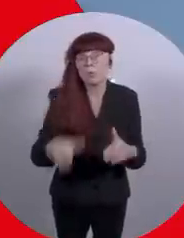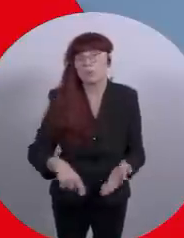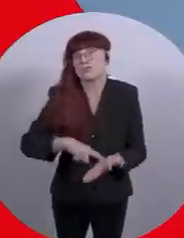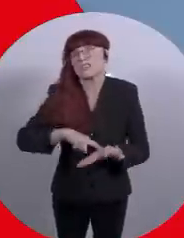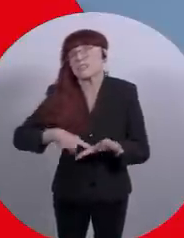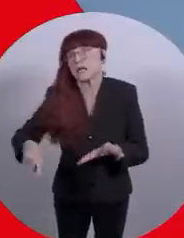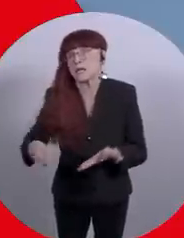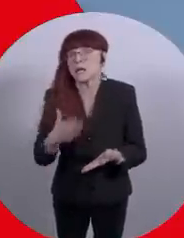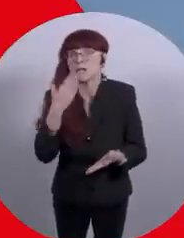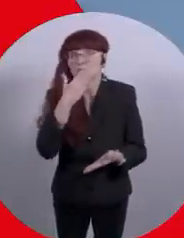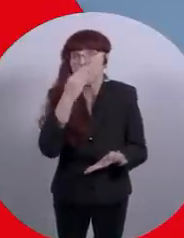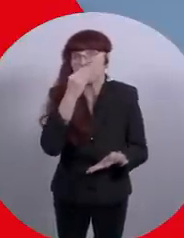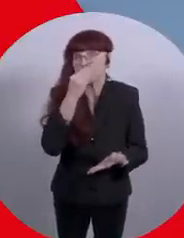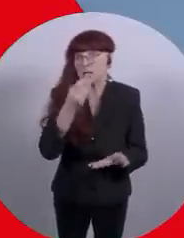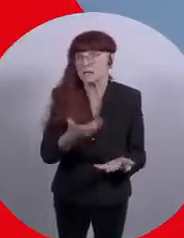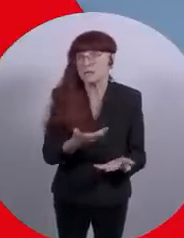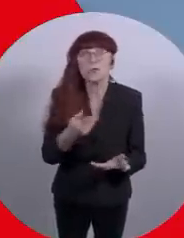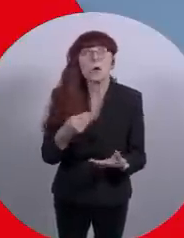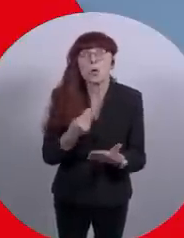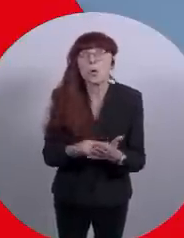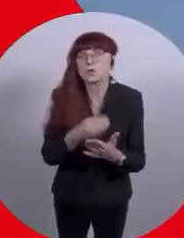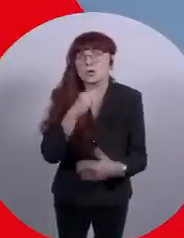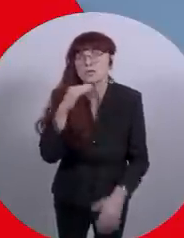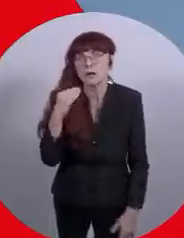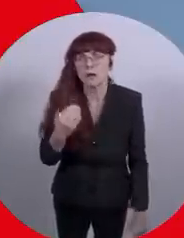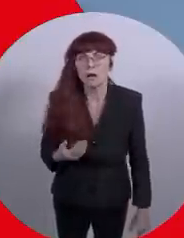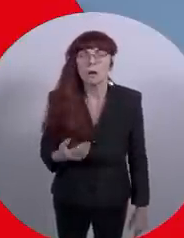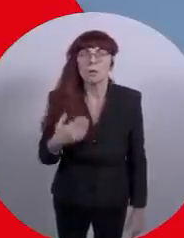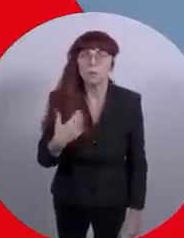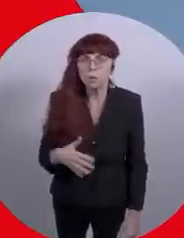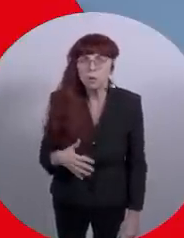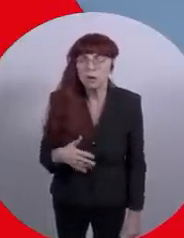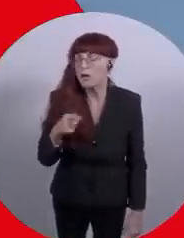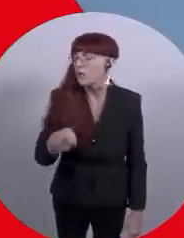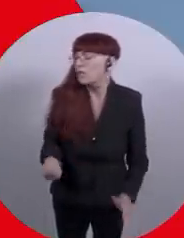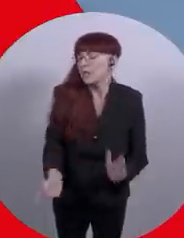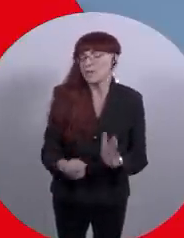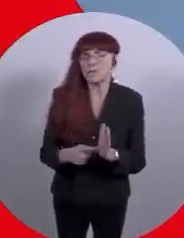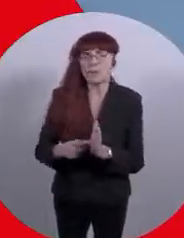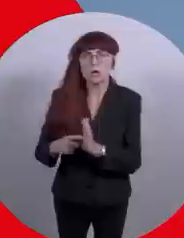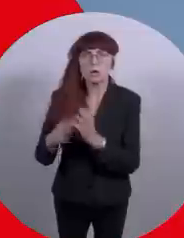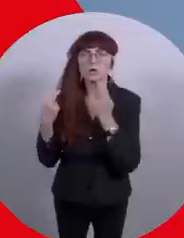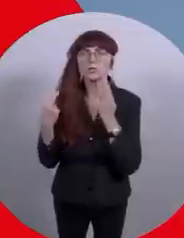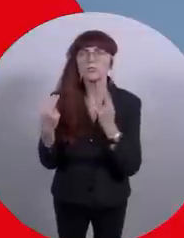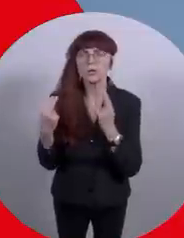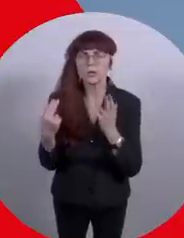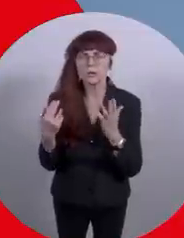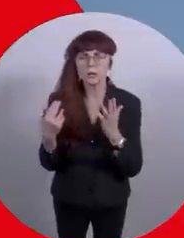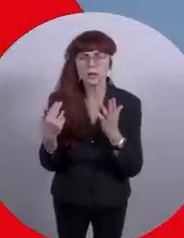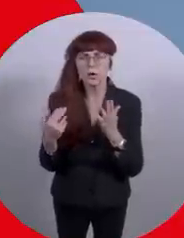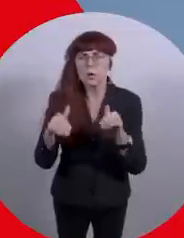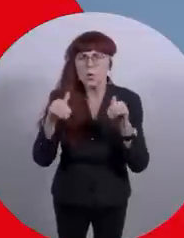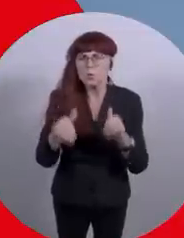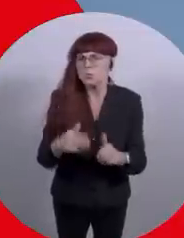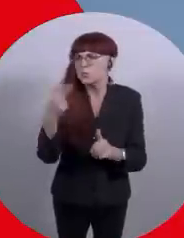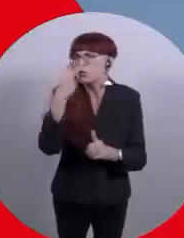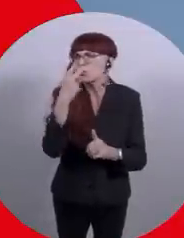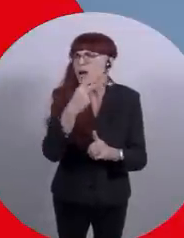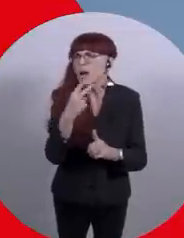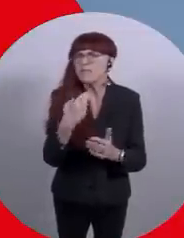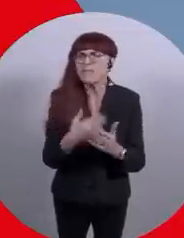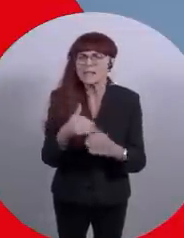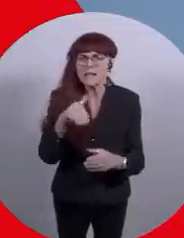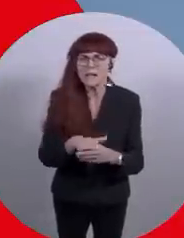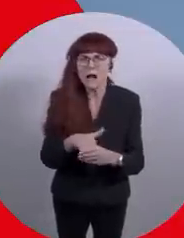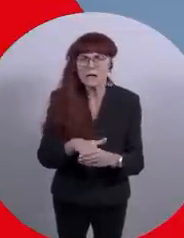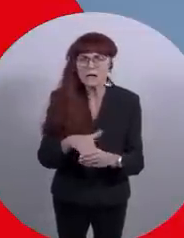können aber das Jahr und deswegen ist diese Forderung so wichtig thematikuliert und das auch nachvollzogen wird und was es geht wenn